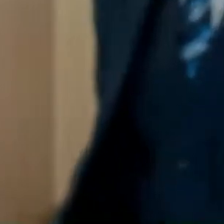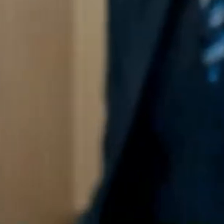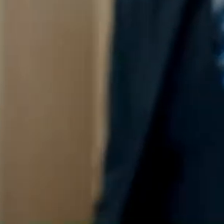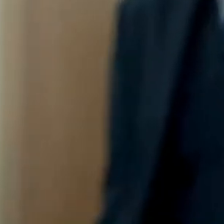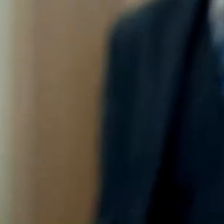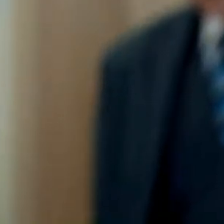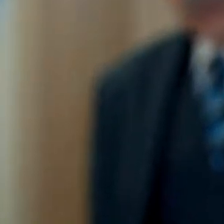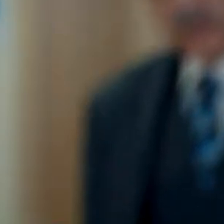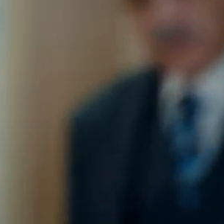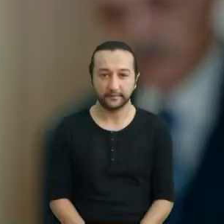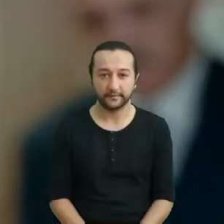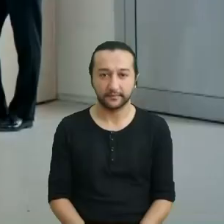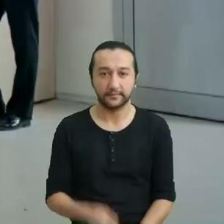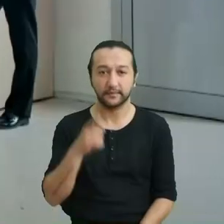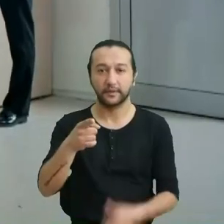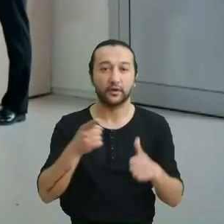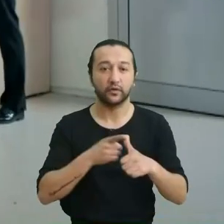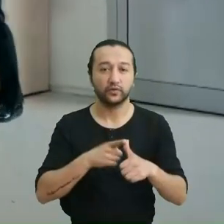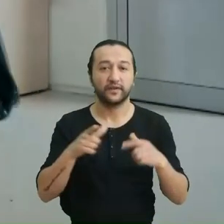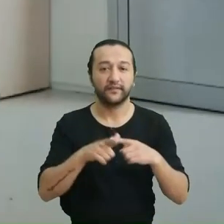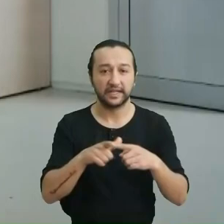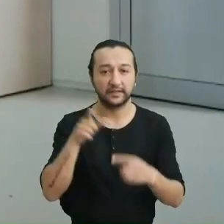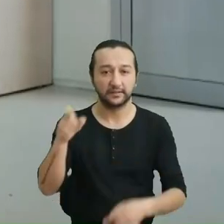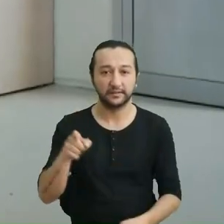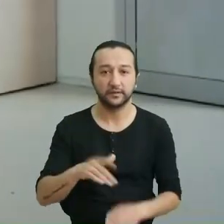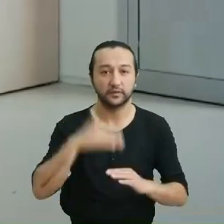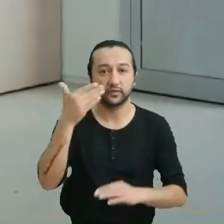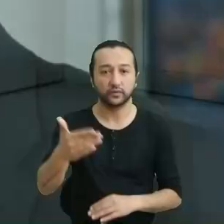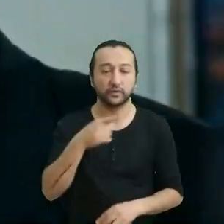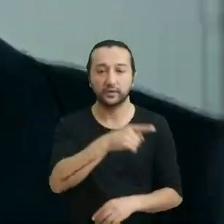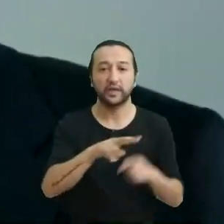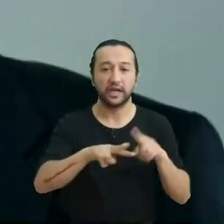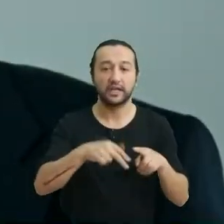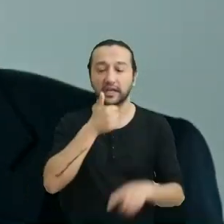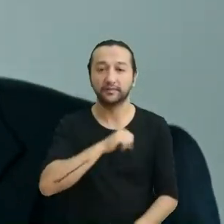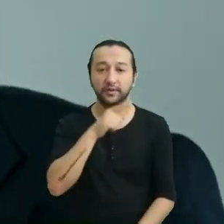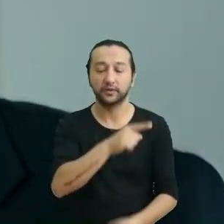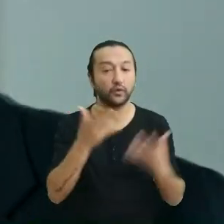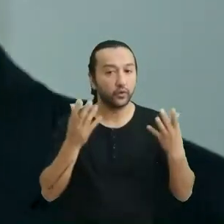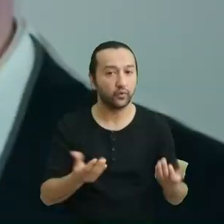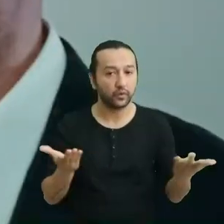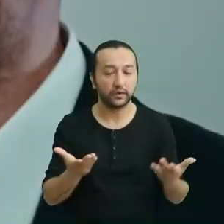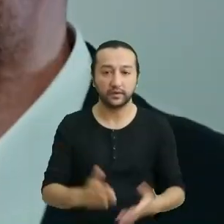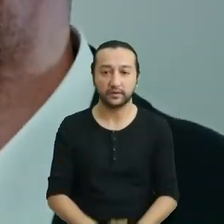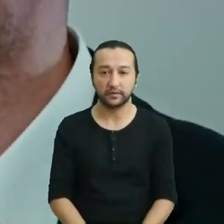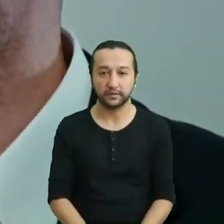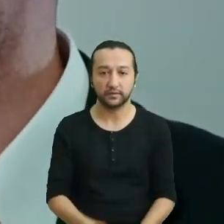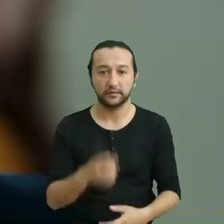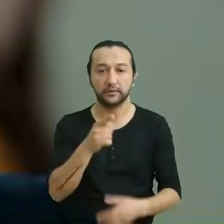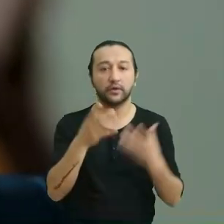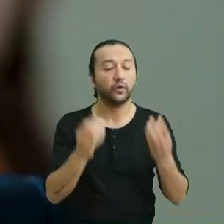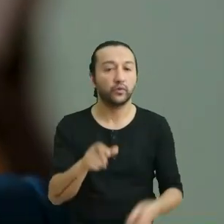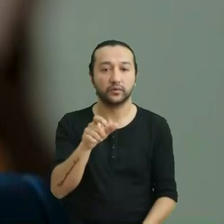Ameliyathanenin önü. Önce Ferhat. Ardından Agah abi. Ne oluyor ya?